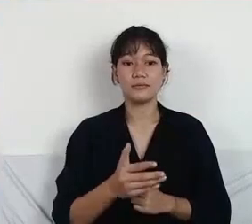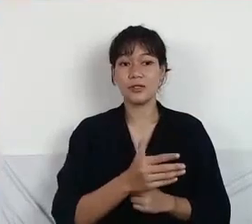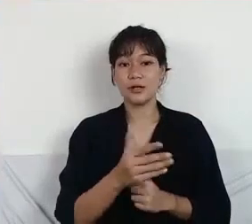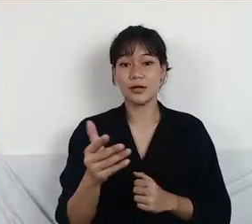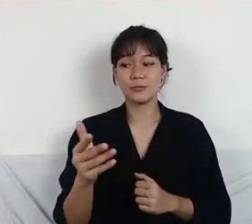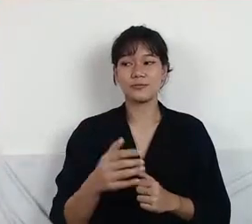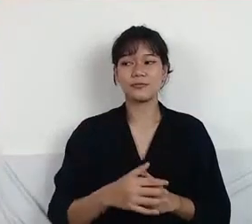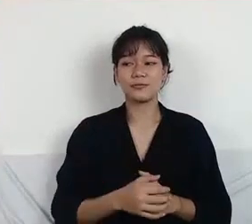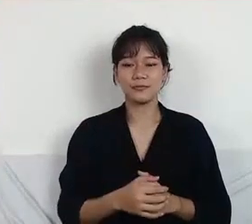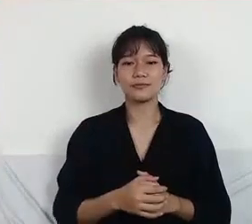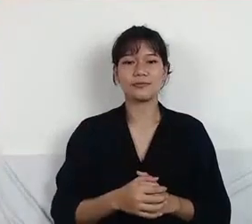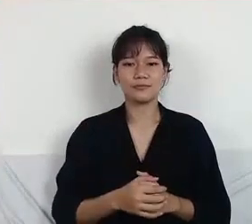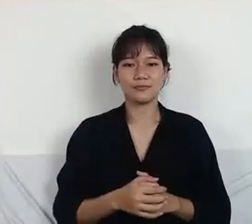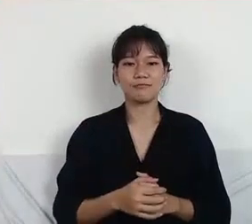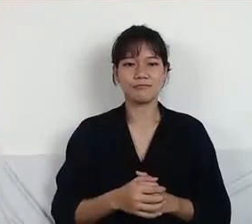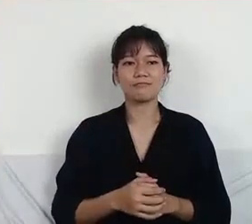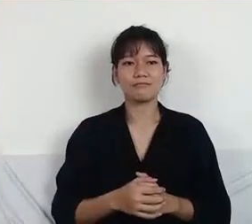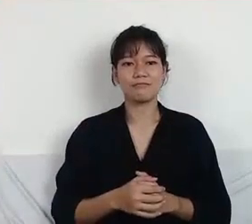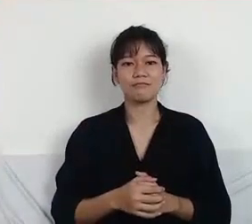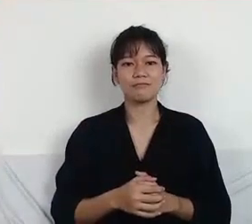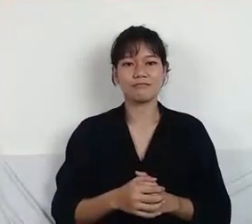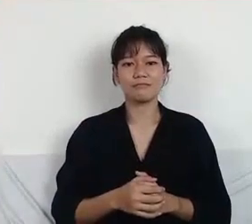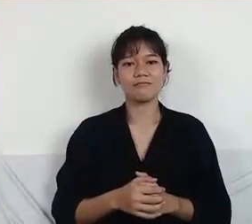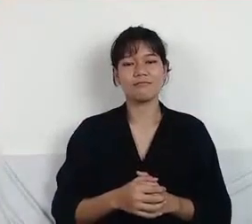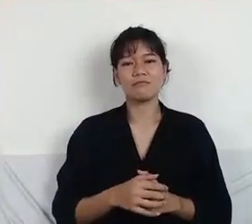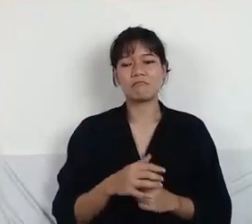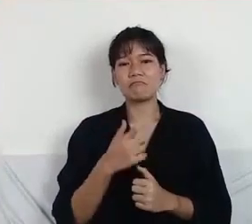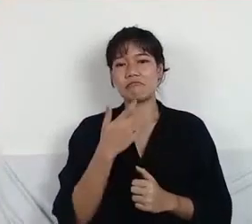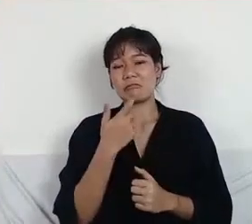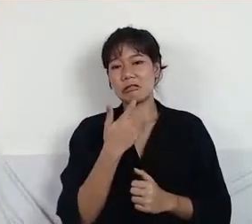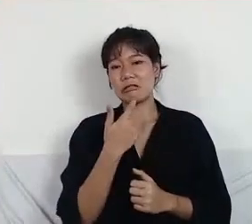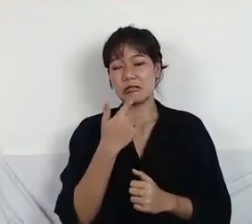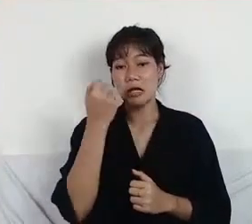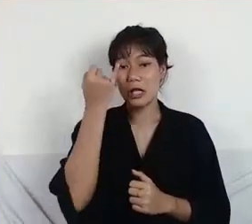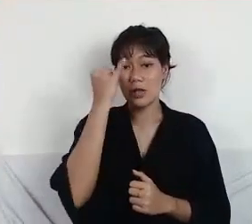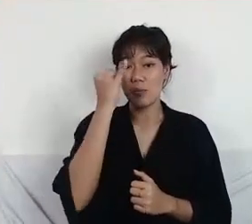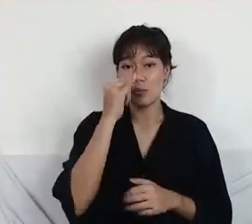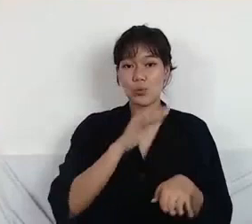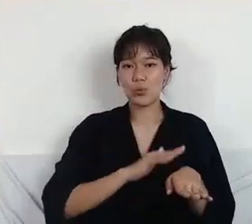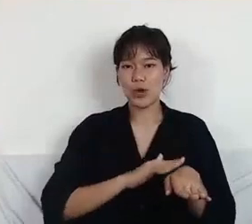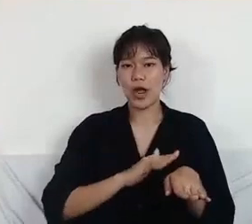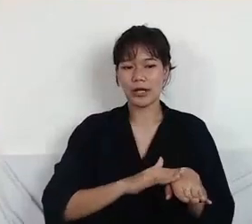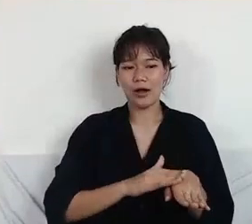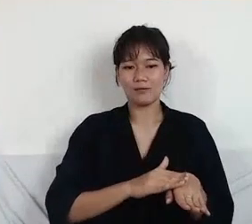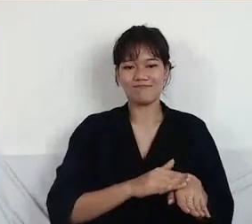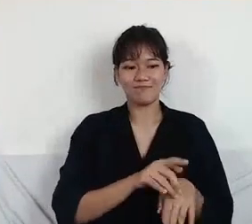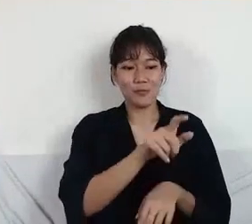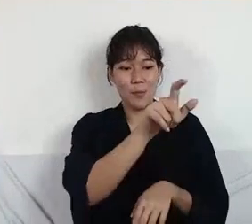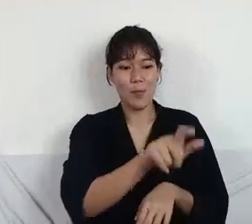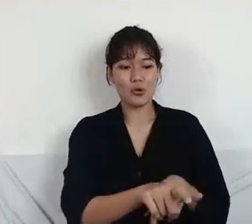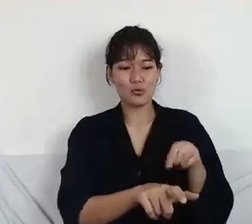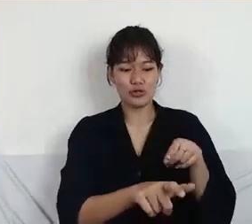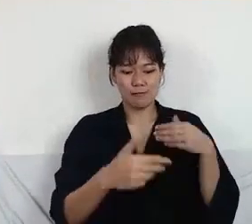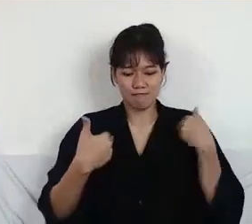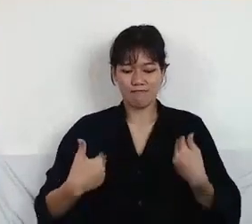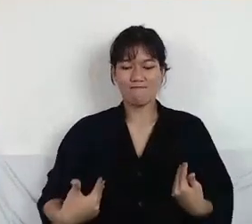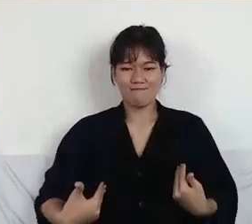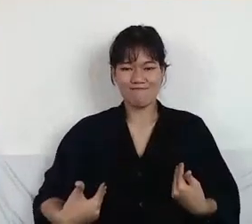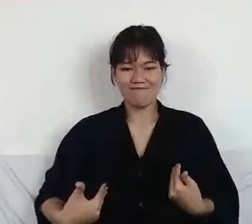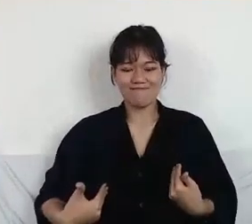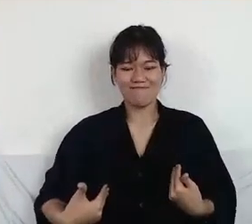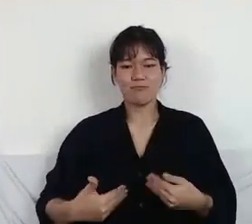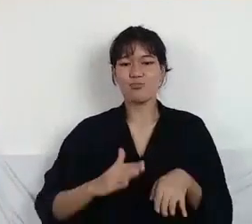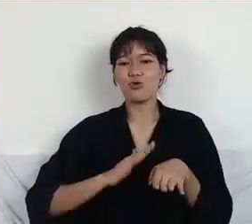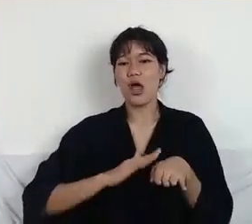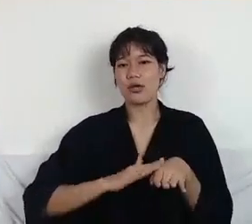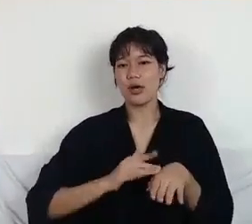Saudaraku, menurut ilmu kebudayaan, manusia disebut sebagai makhluk budaya